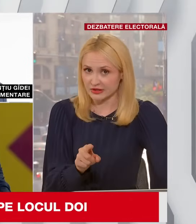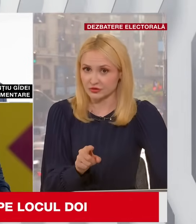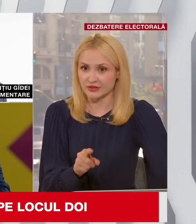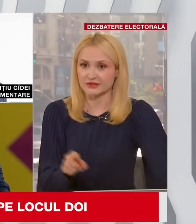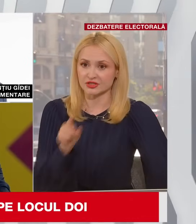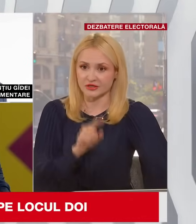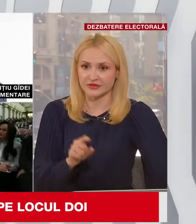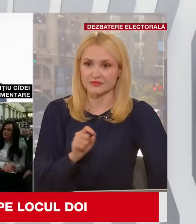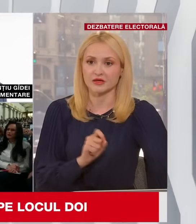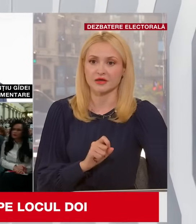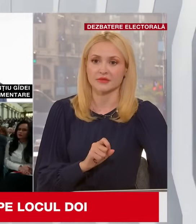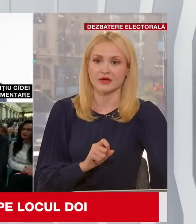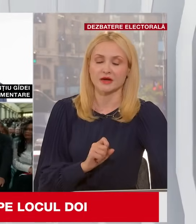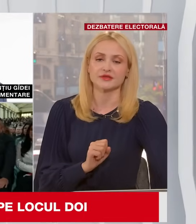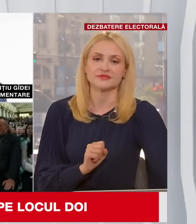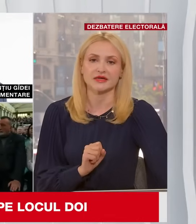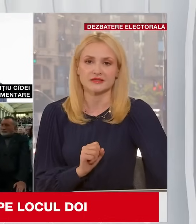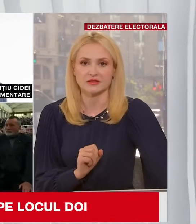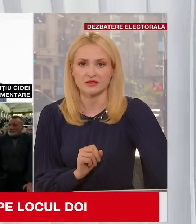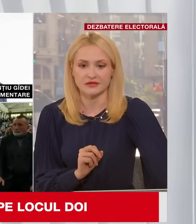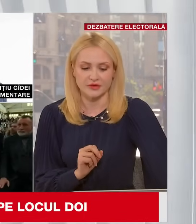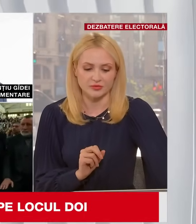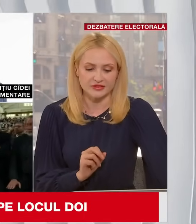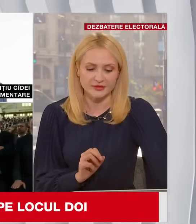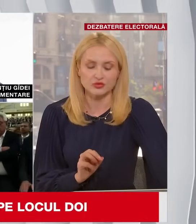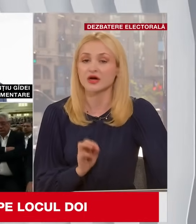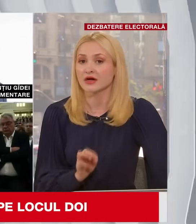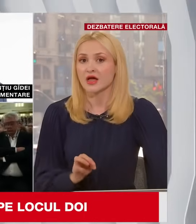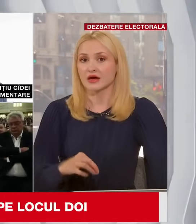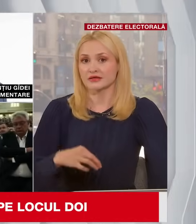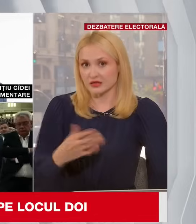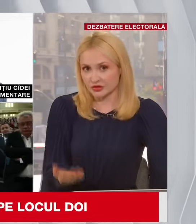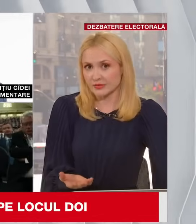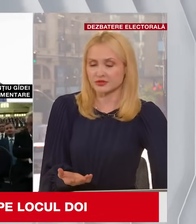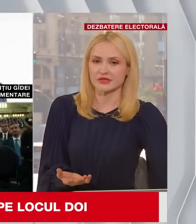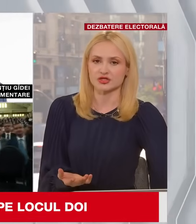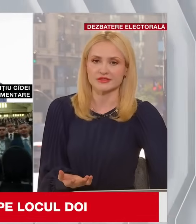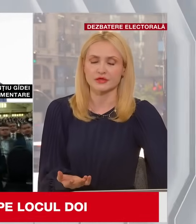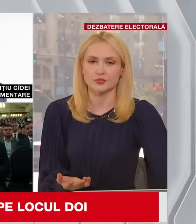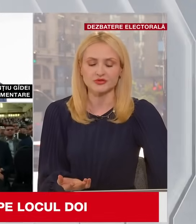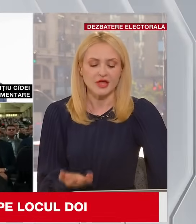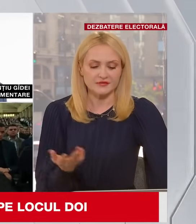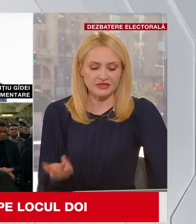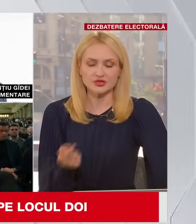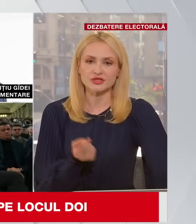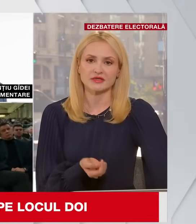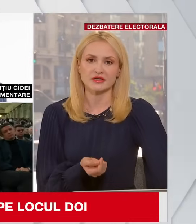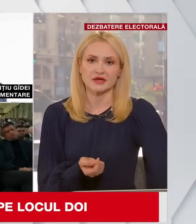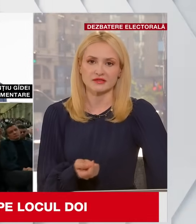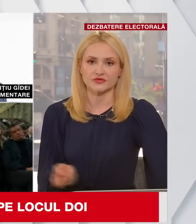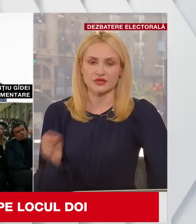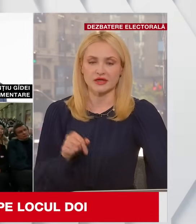continuăm discuția, domnule Gâdăi, și revenim la ambii invitații în câteva momente, pentru că dacă tot am ajuns în acest punct, vedem